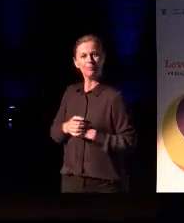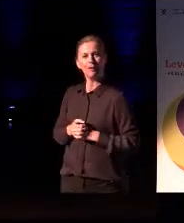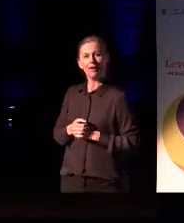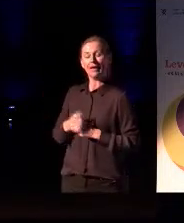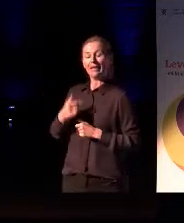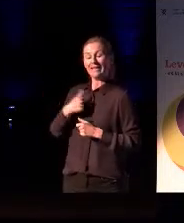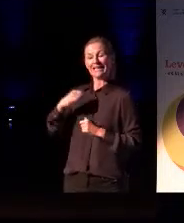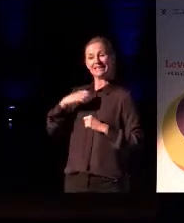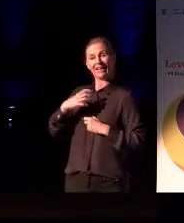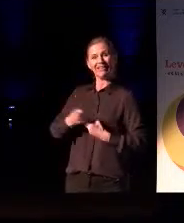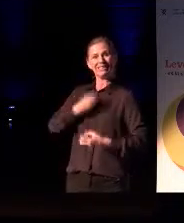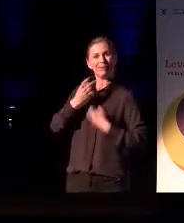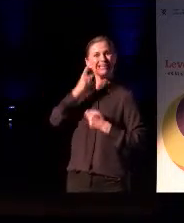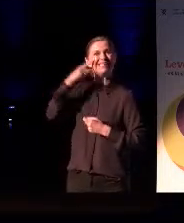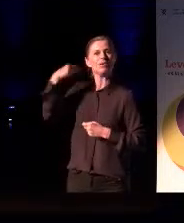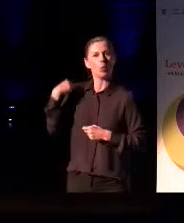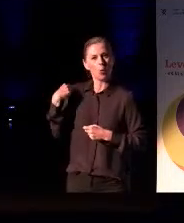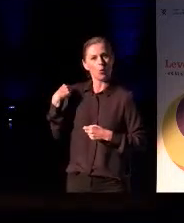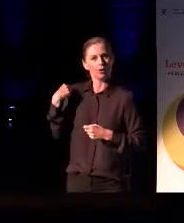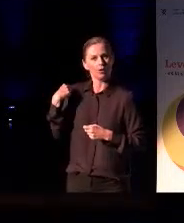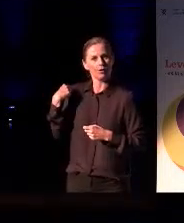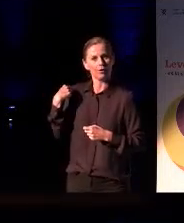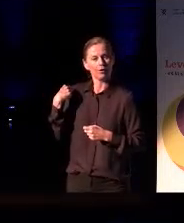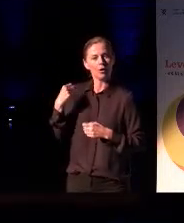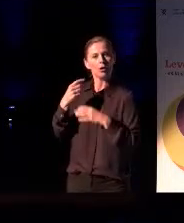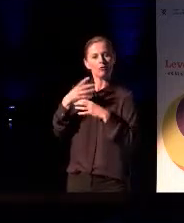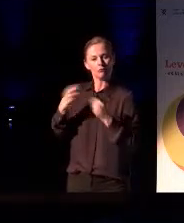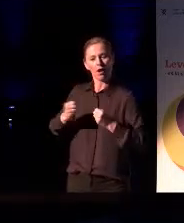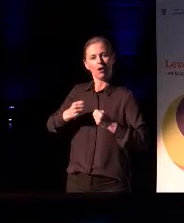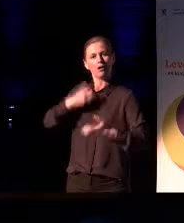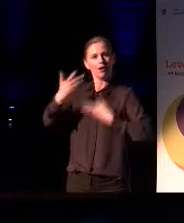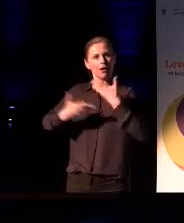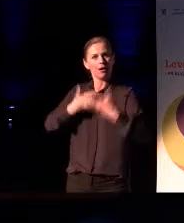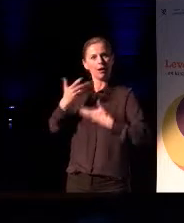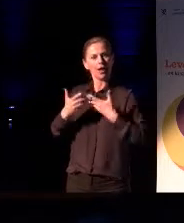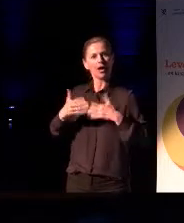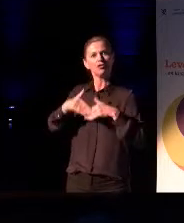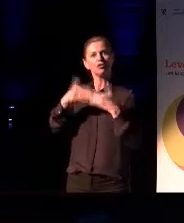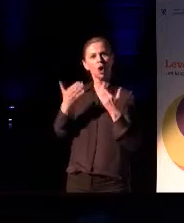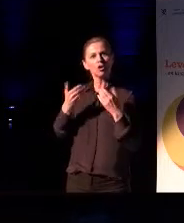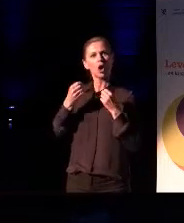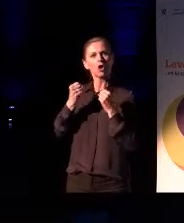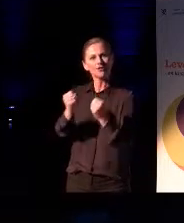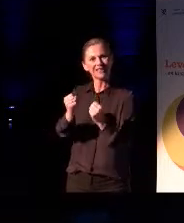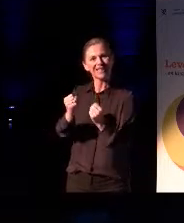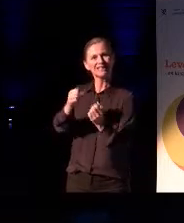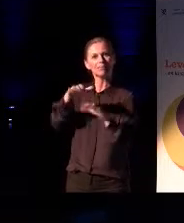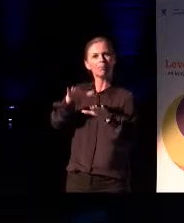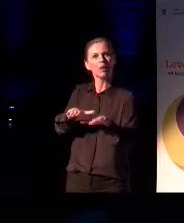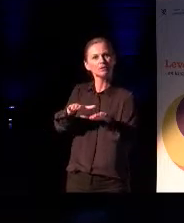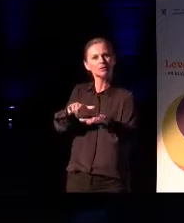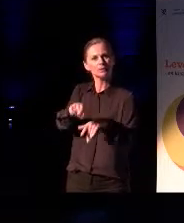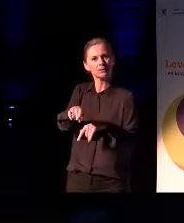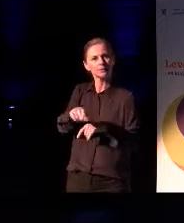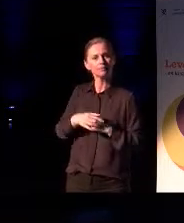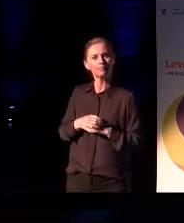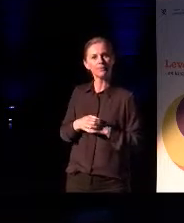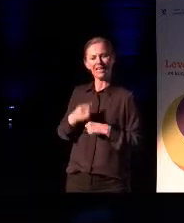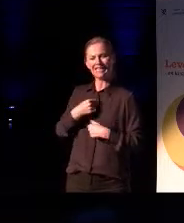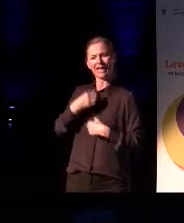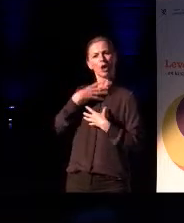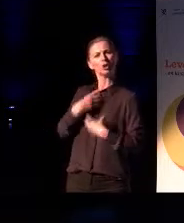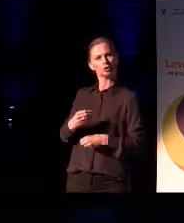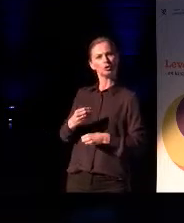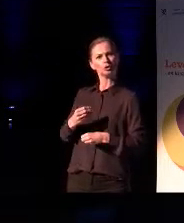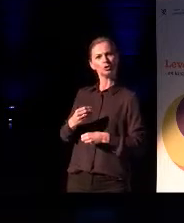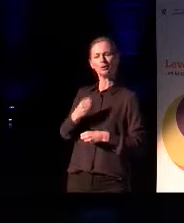Jeg ble veldig inspirert I går av foredraget om dagaktivitetsplasser, og har veldig lyst